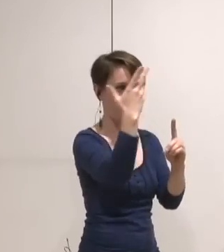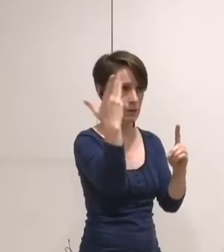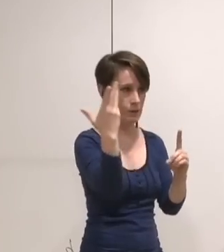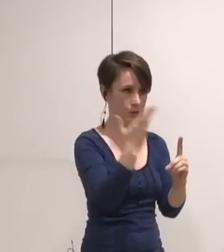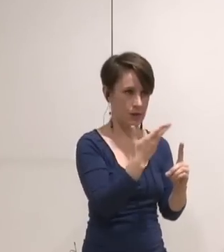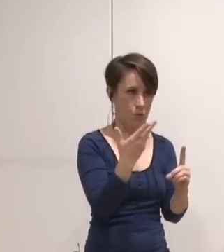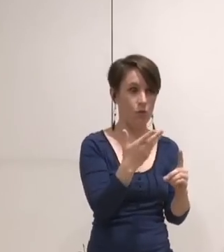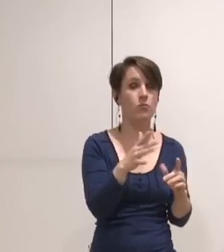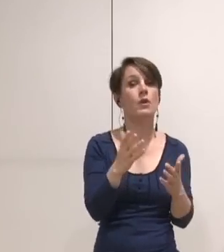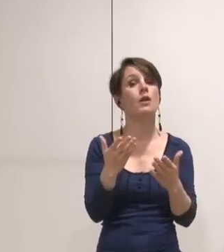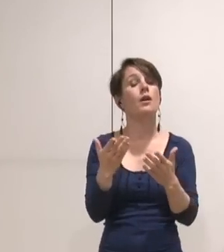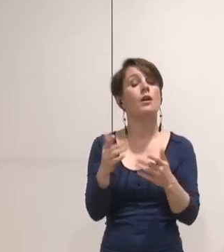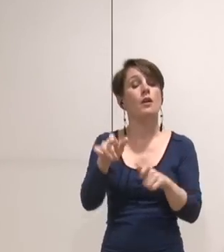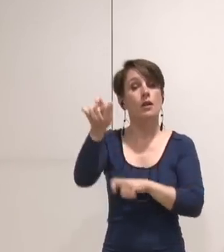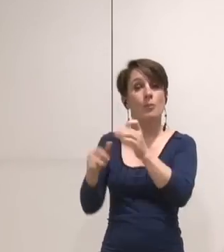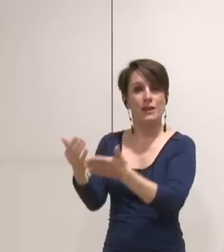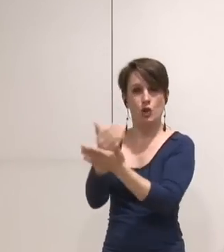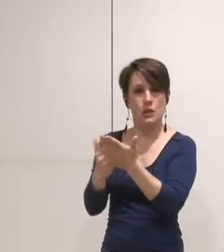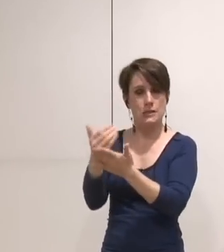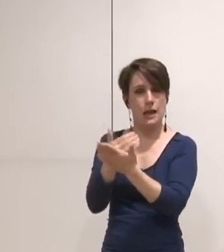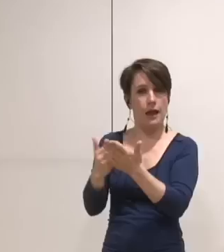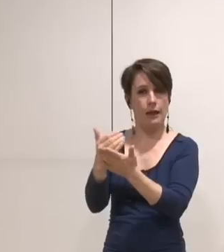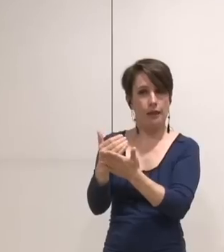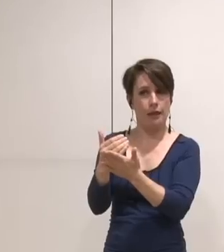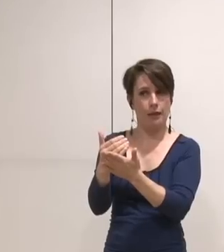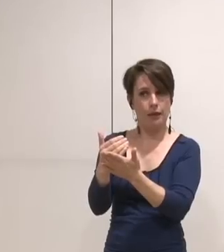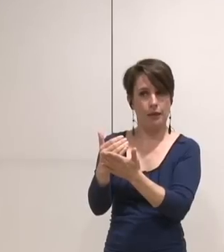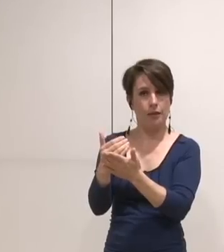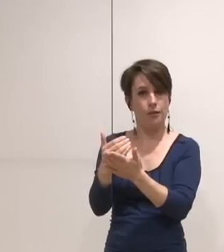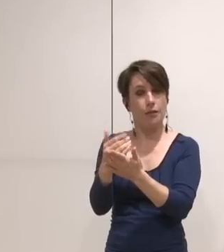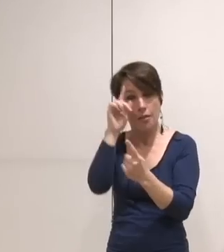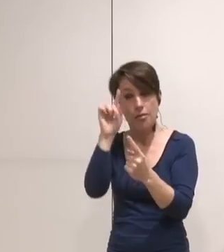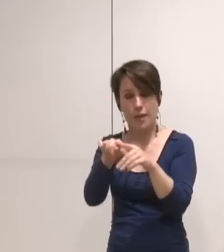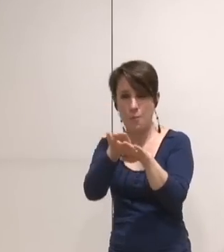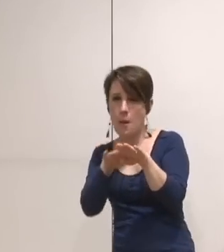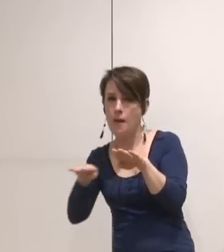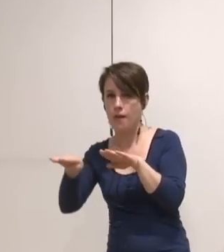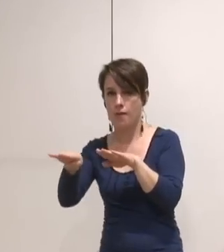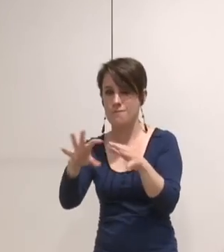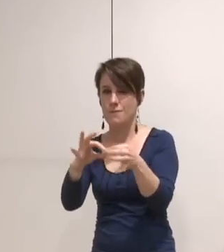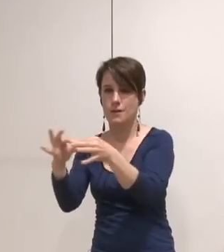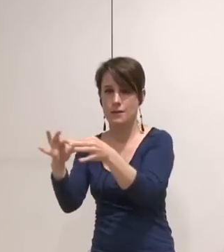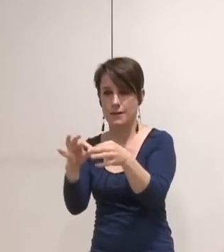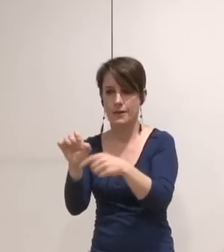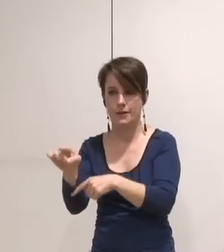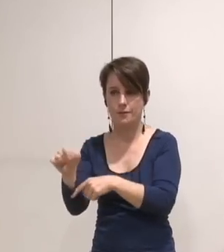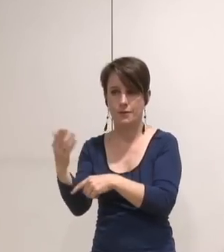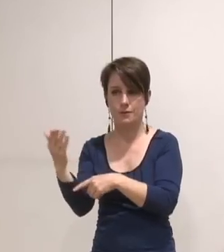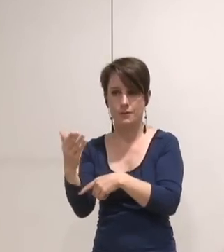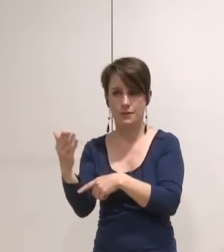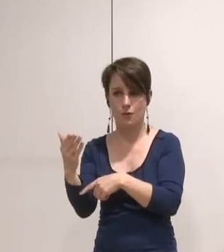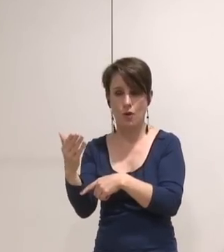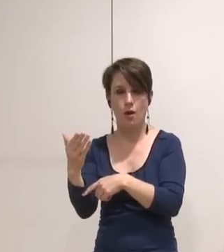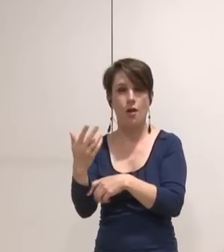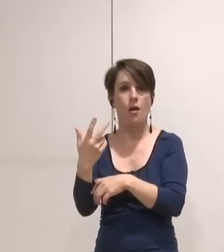des salariés sur le sujet connexe mais intimement lié de la concession